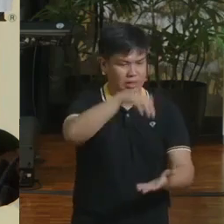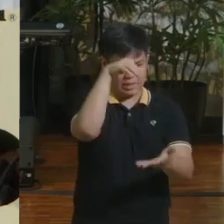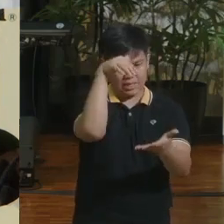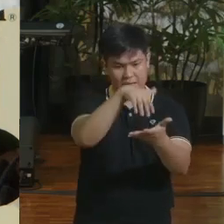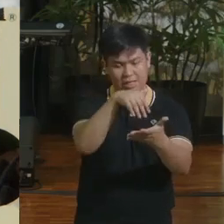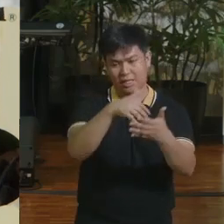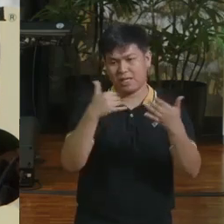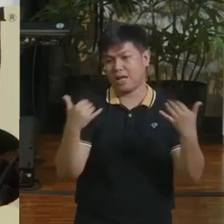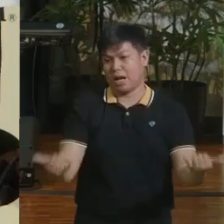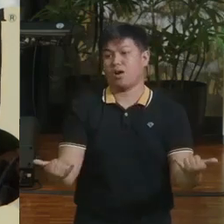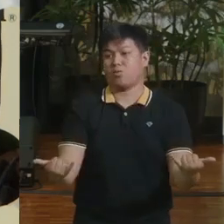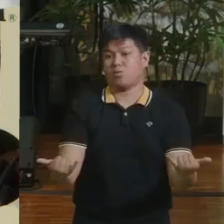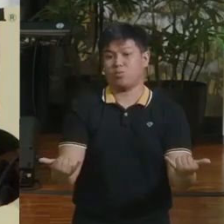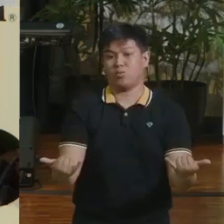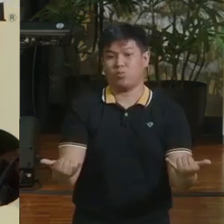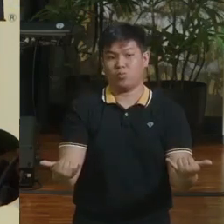sinulat